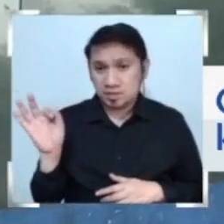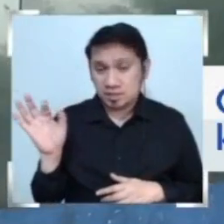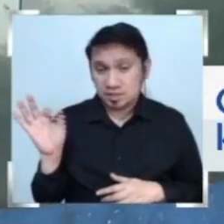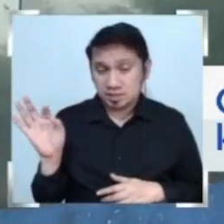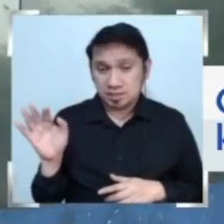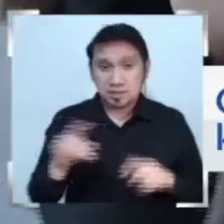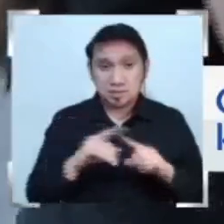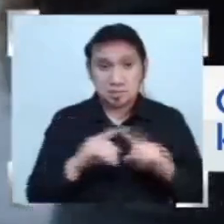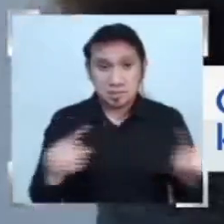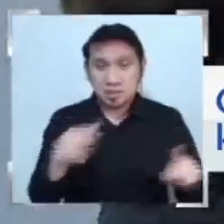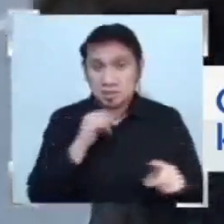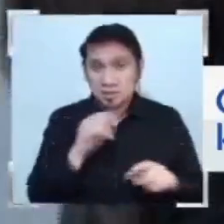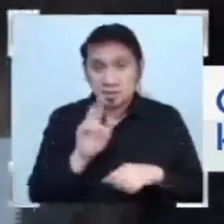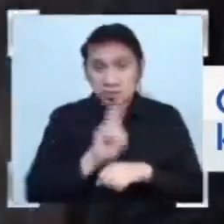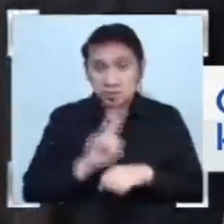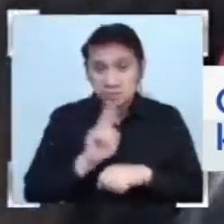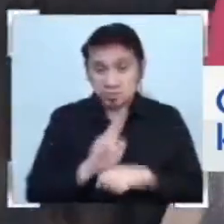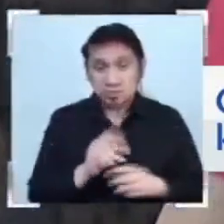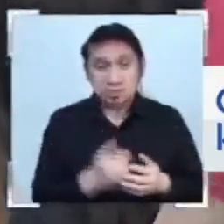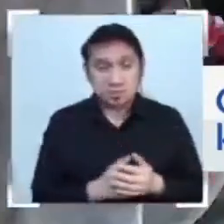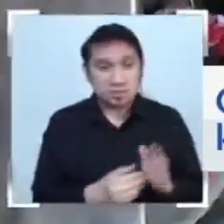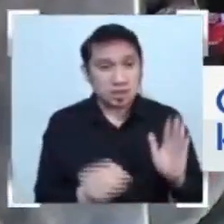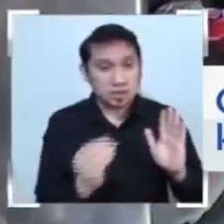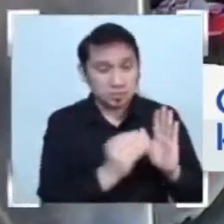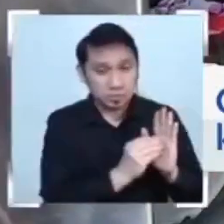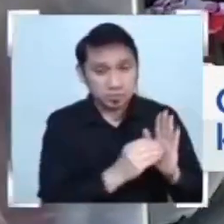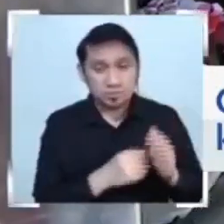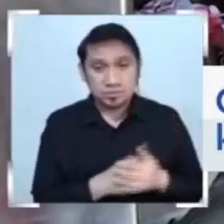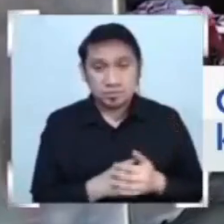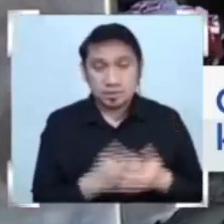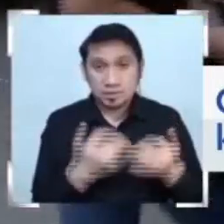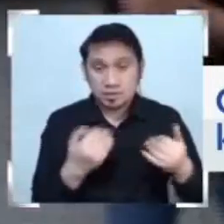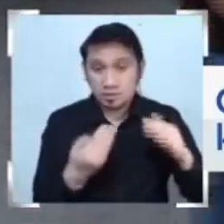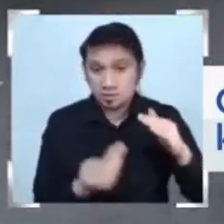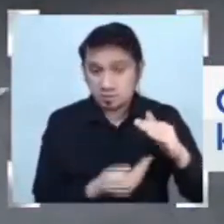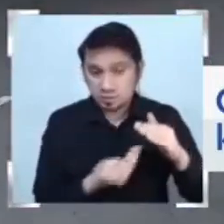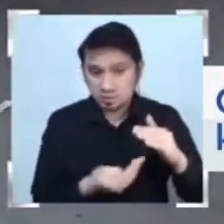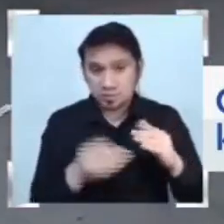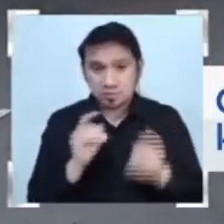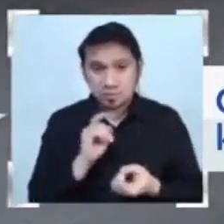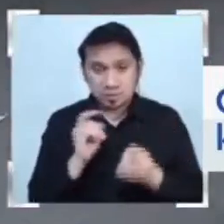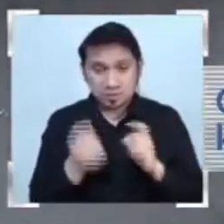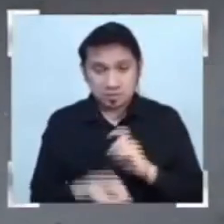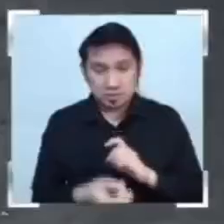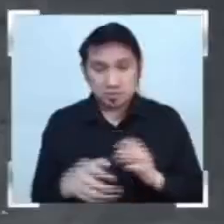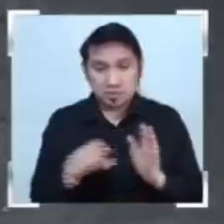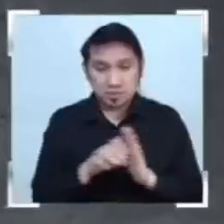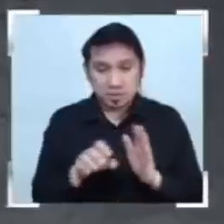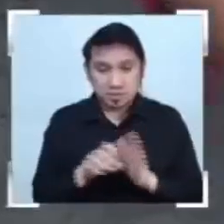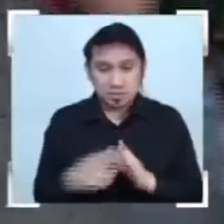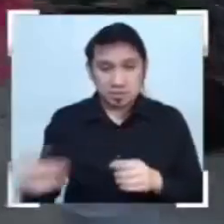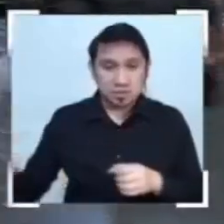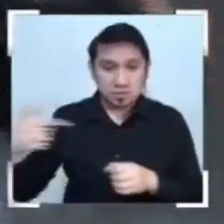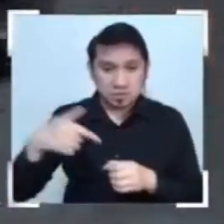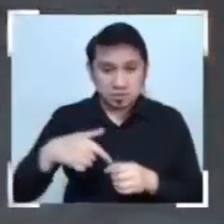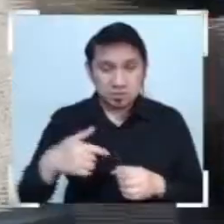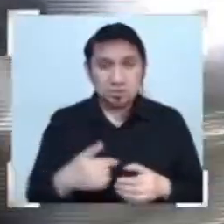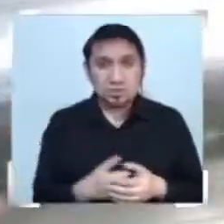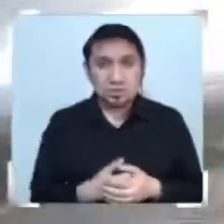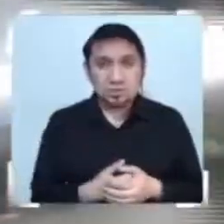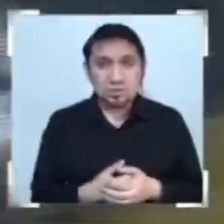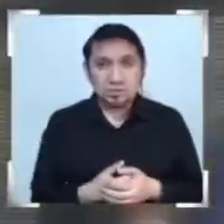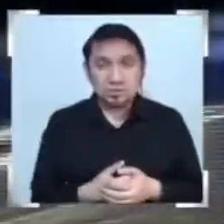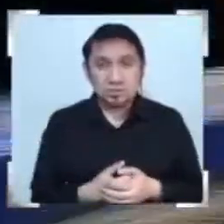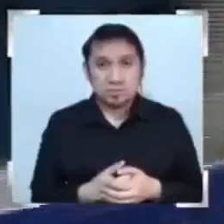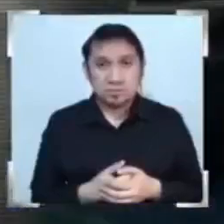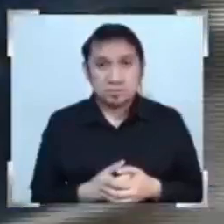ito ginagamit. Nakasaad dito na ang mga pagbabasehan ng fare adjustment ay fuel cost at total operating and maintenance cost.